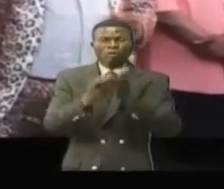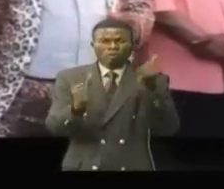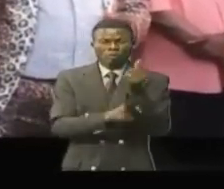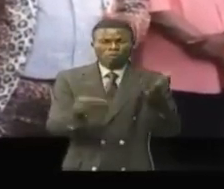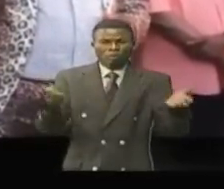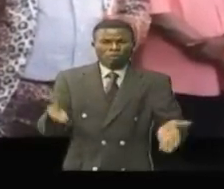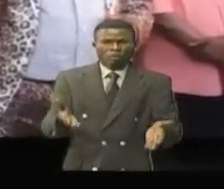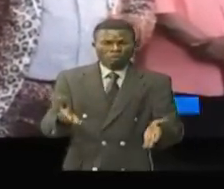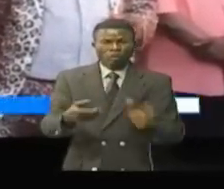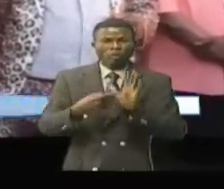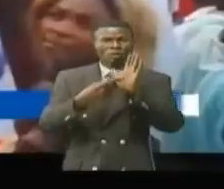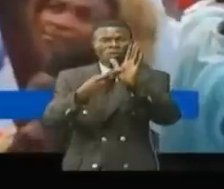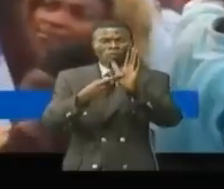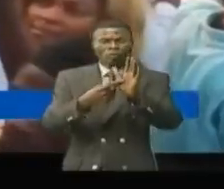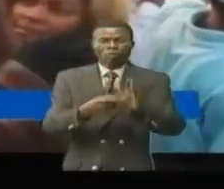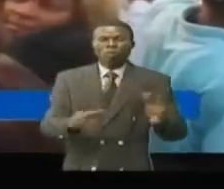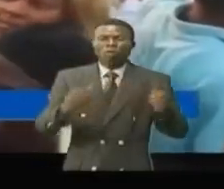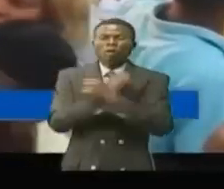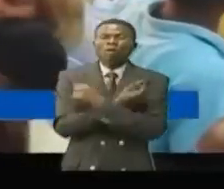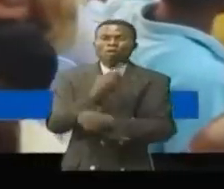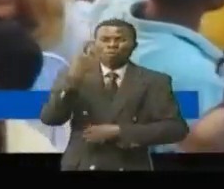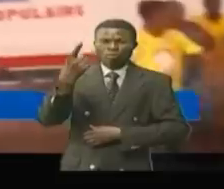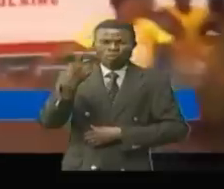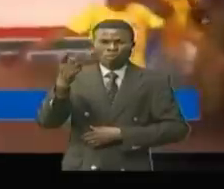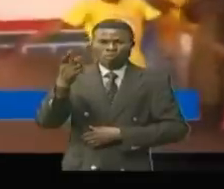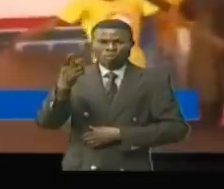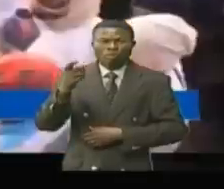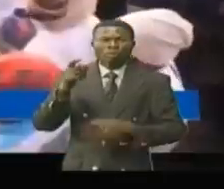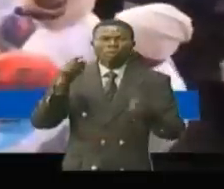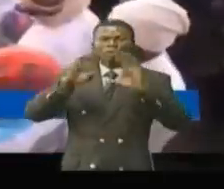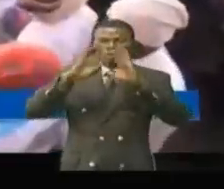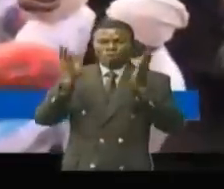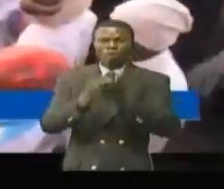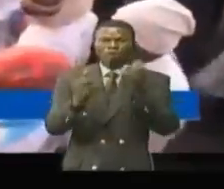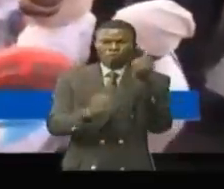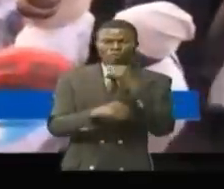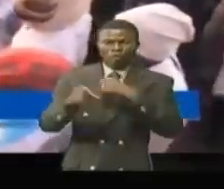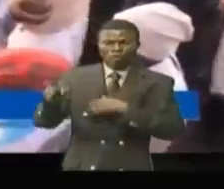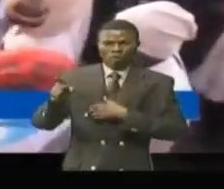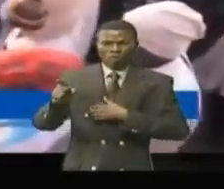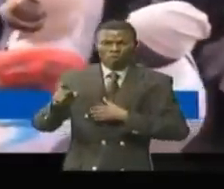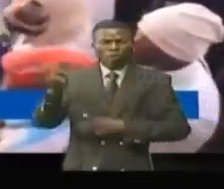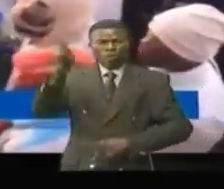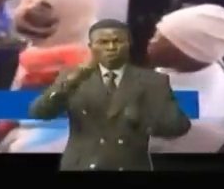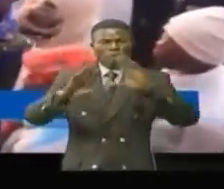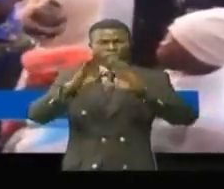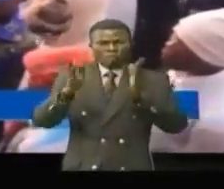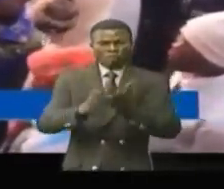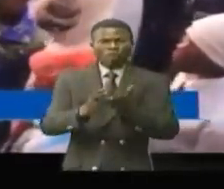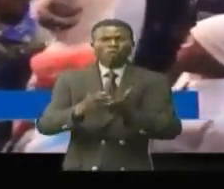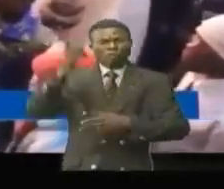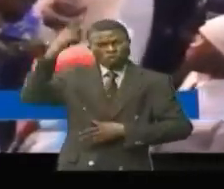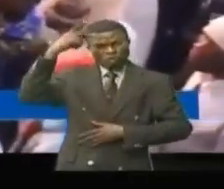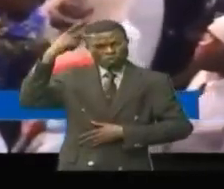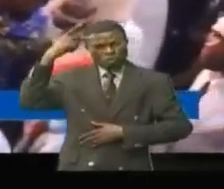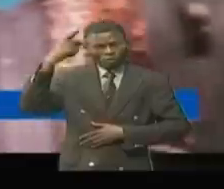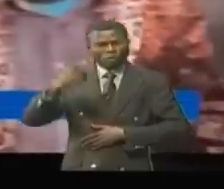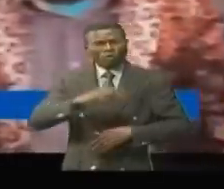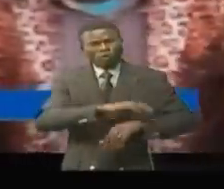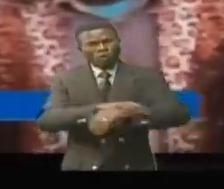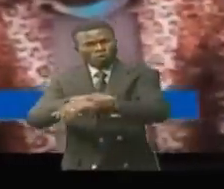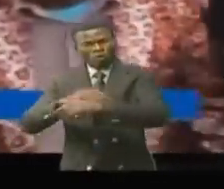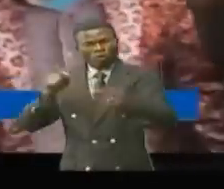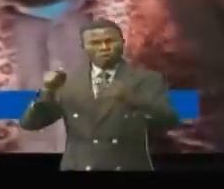pour manifester leur solidarité envers leurs dignes fils du terroir. Les militants et membres du parti l'ont accompagné jusqu'à